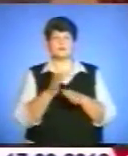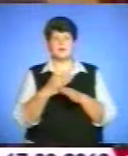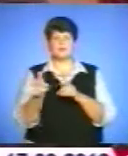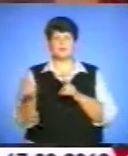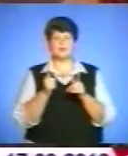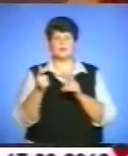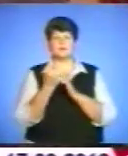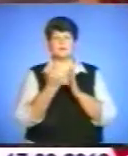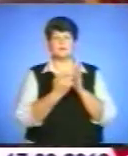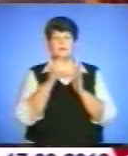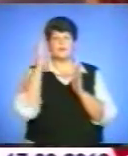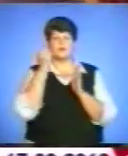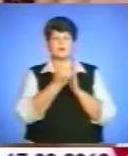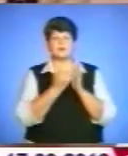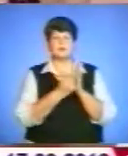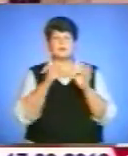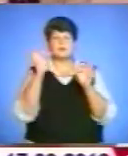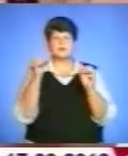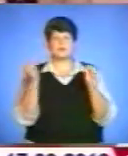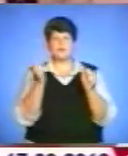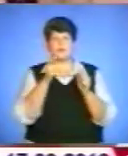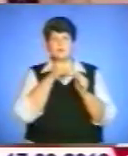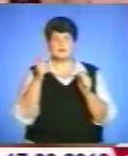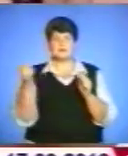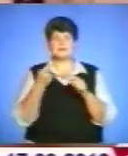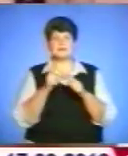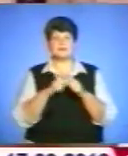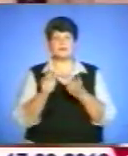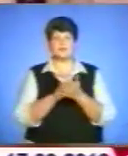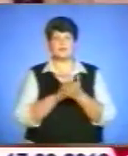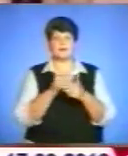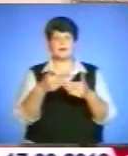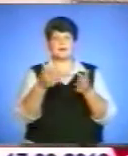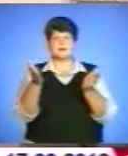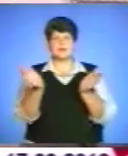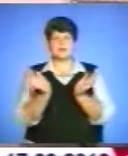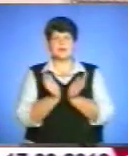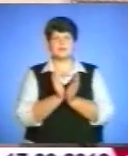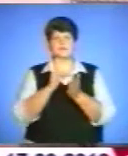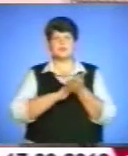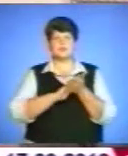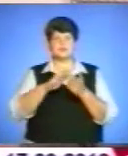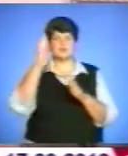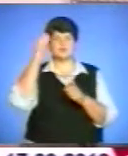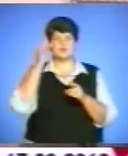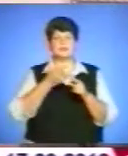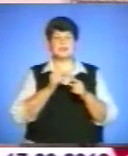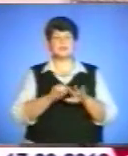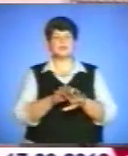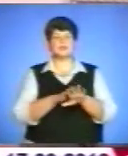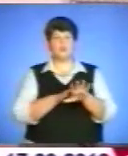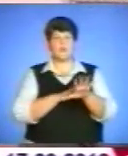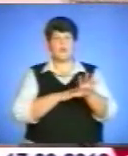водоканалу до роботи в осінньо-зимовий період. Це промивання резервуарів чистої води. Промивання резервуарів – це досить тривалий